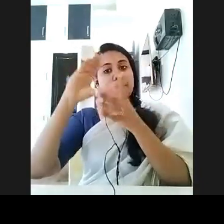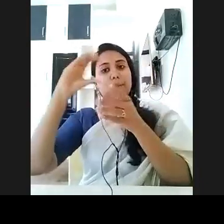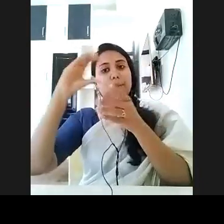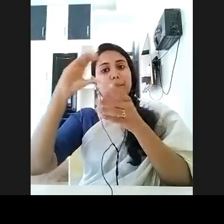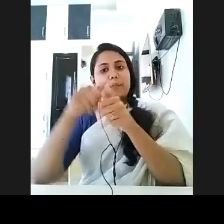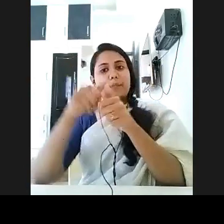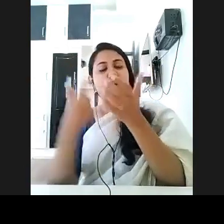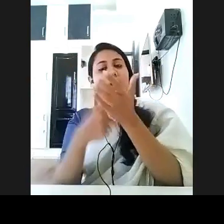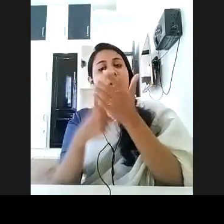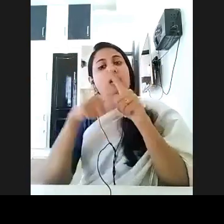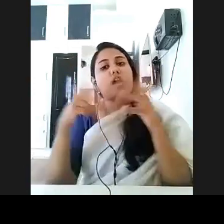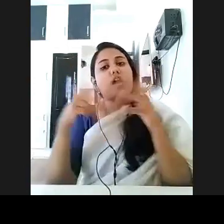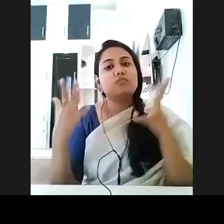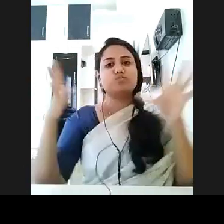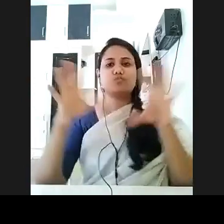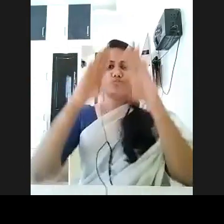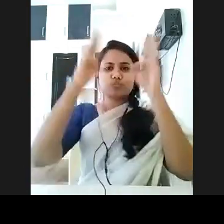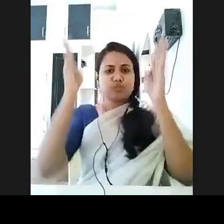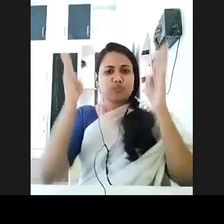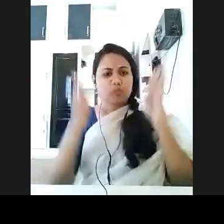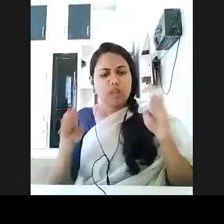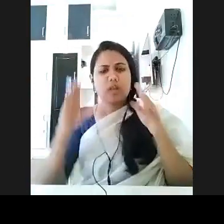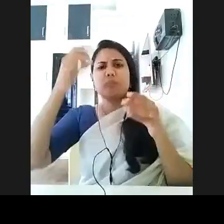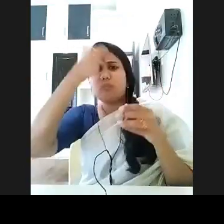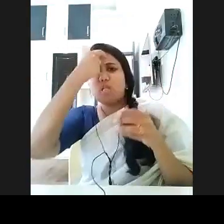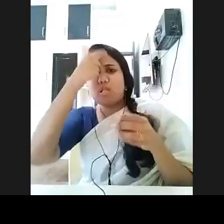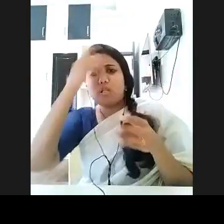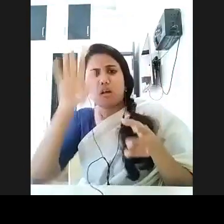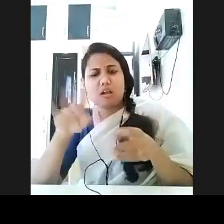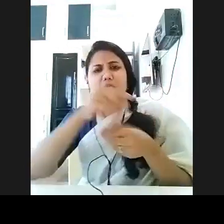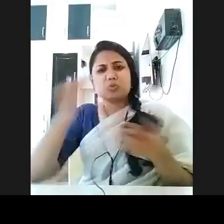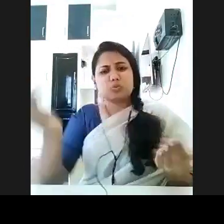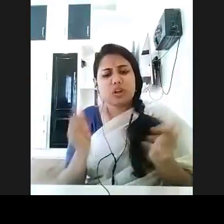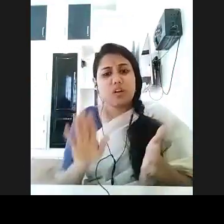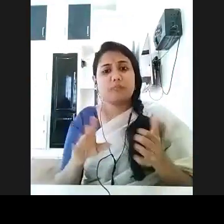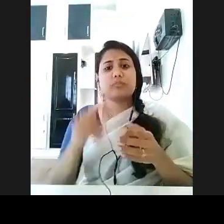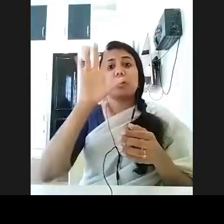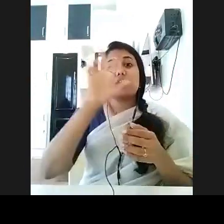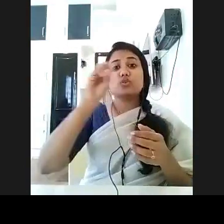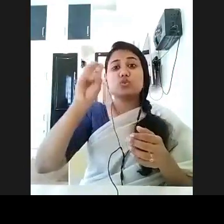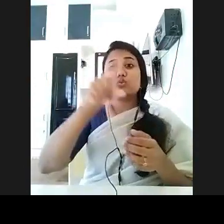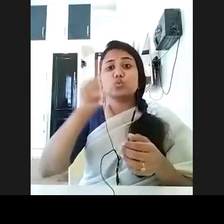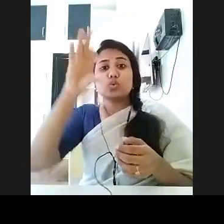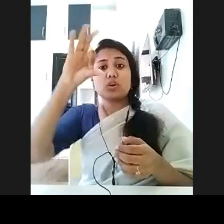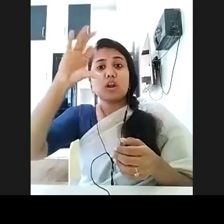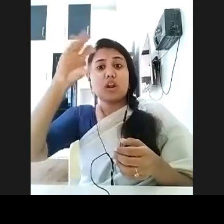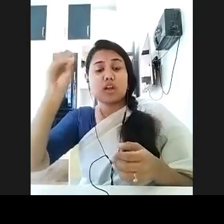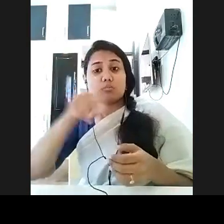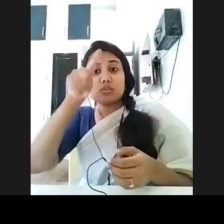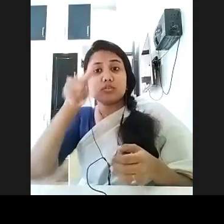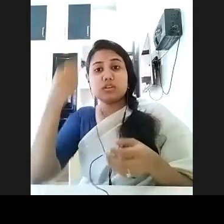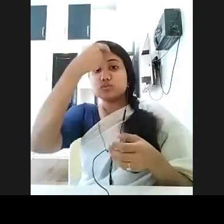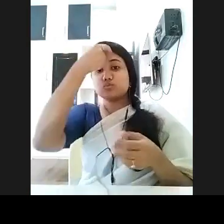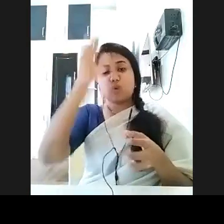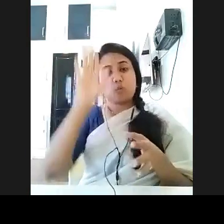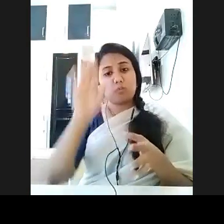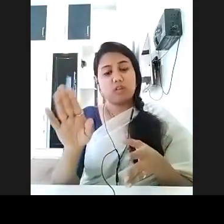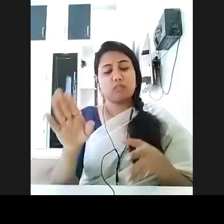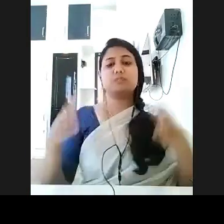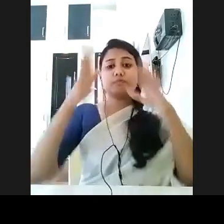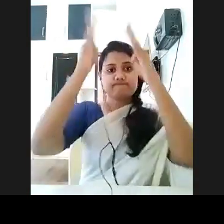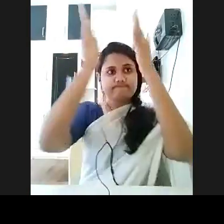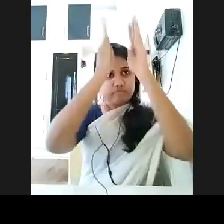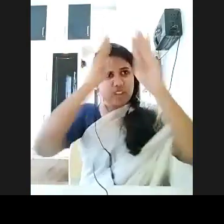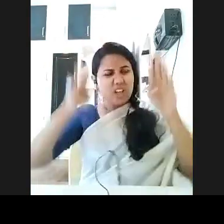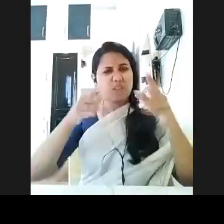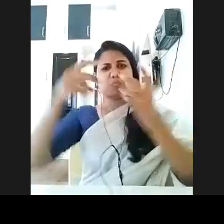ടൈപ്പ് 2 കുട്ടികൾക്കും കാണാറുള്ളതാണ്. നിയർലി 80 to 90% ഓഫ് ചിൽഡ്രൻ വിത്ത് SMA ഹാവ് ദിസ് ഹിപ്പ് ഡിസ്പ്ലേസിയ. അതായത് ഹിപ്പ് ബോണ്